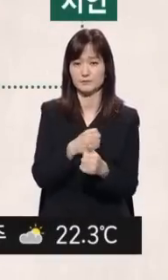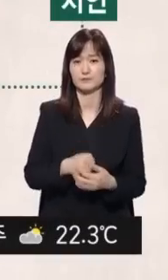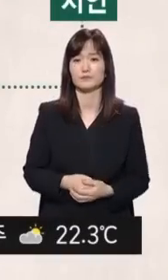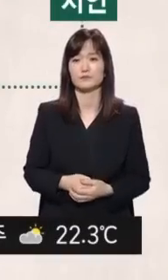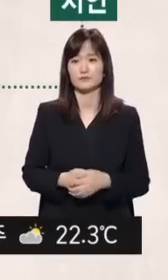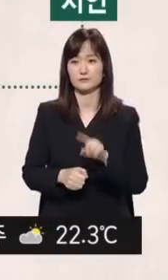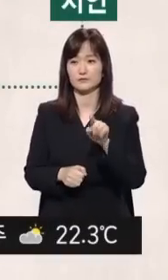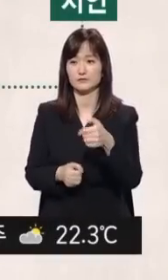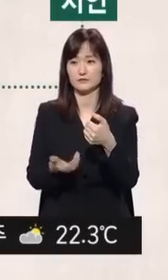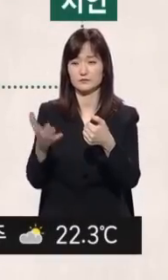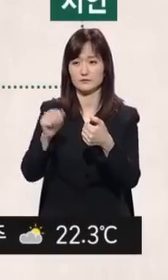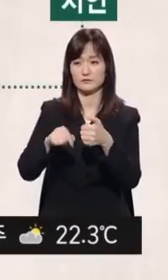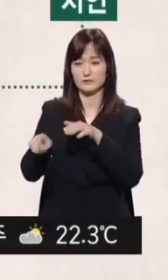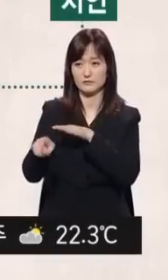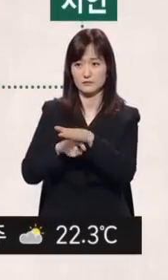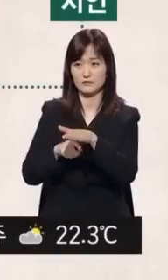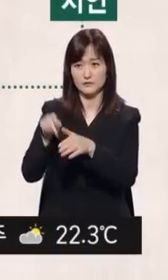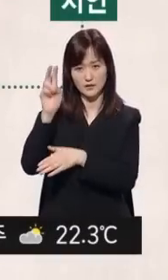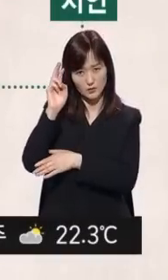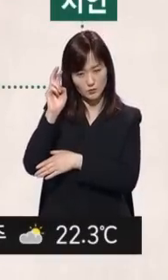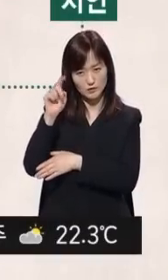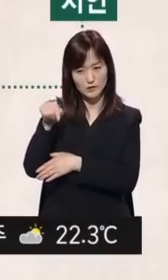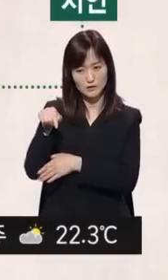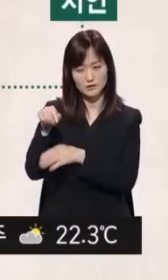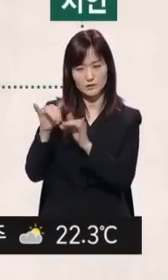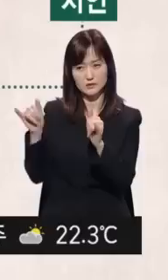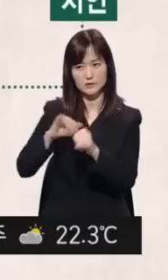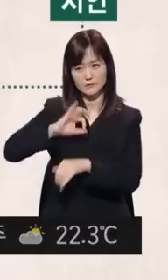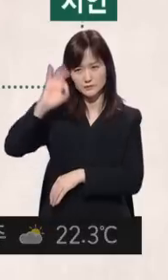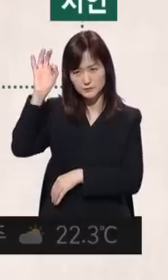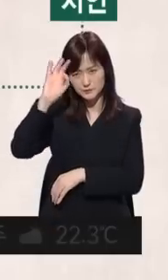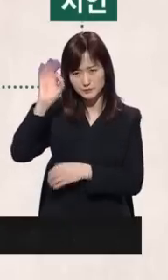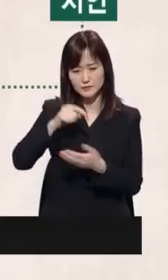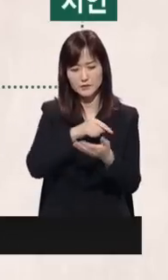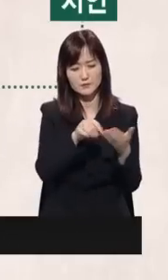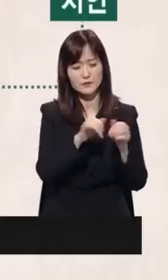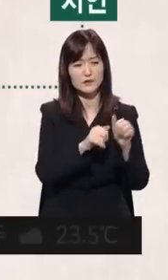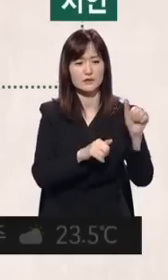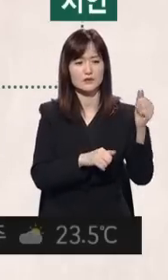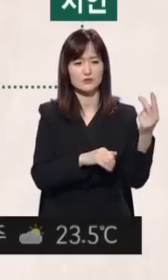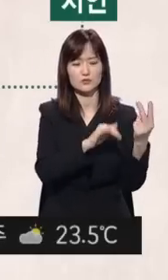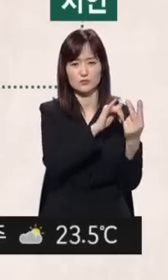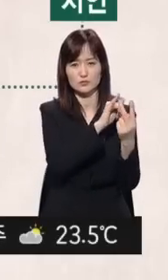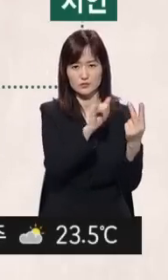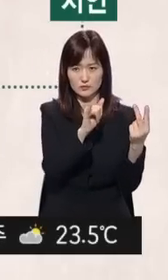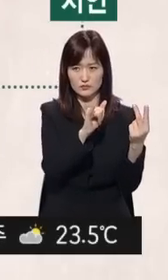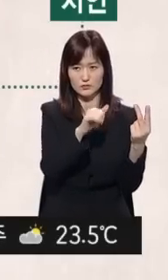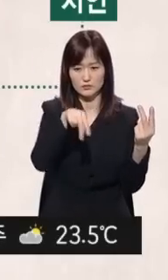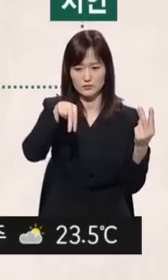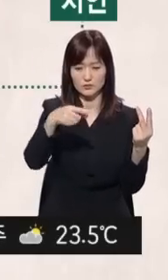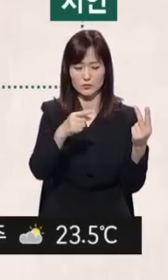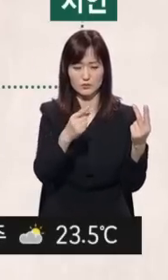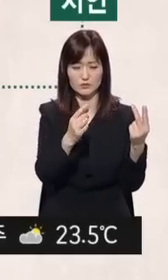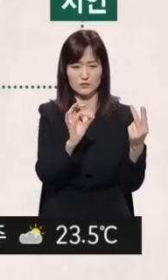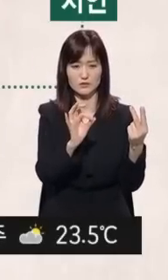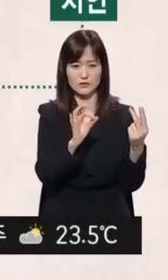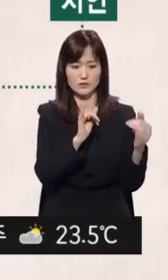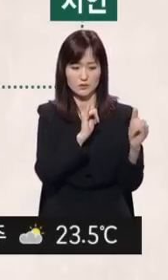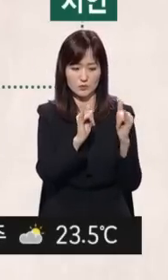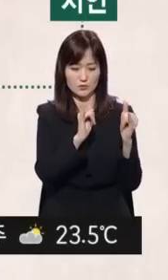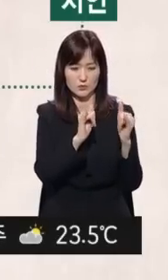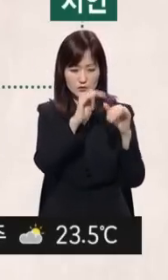150억원 절도 추정 그 사람을 찾기 위해서 피해자 AB 그 피해자 ab에 있는 송시 송씨와 있는 그 통화 내역 때문에이